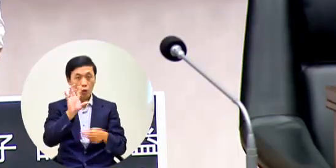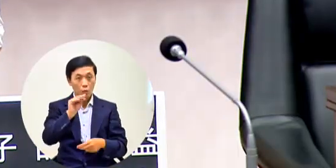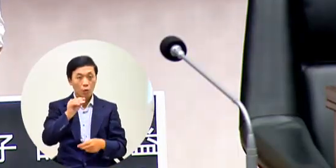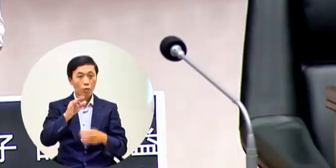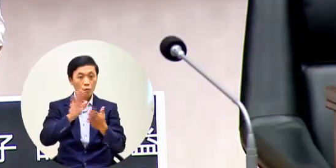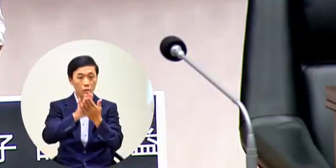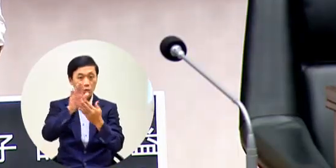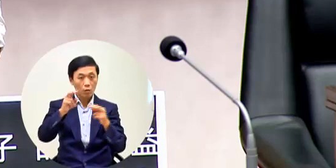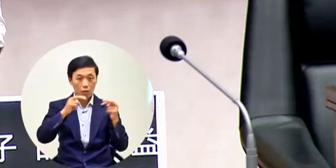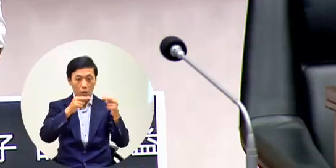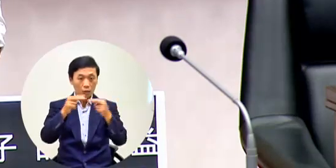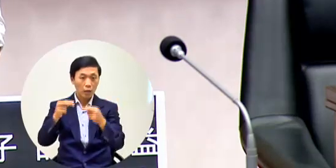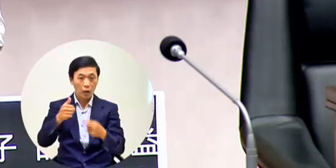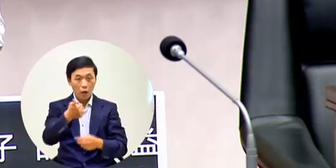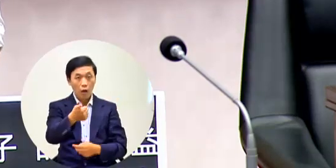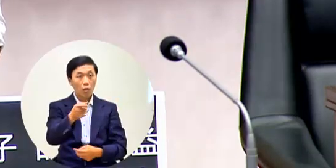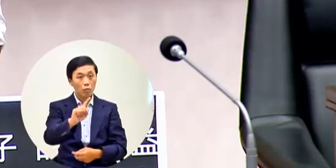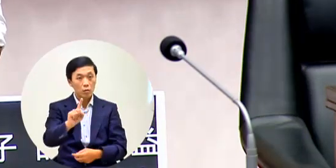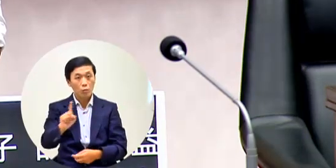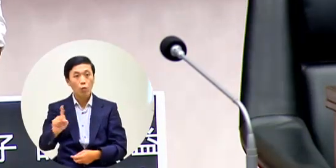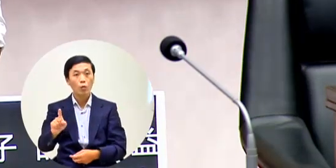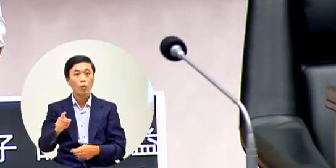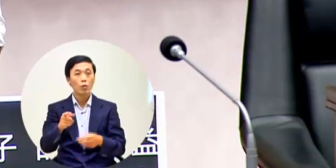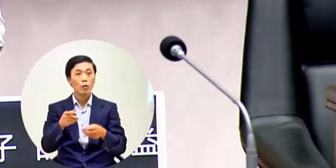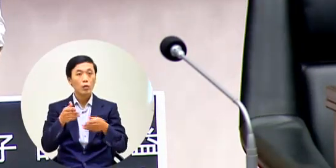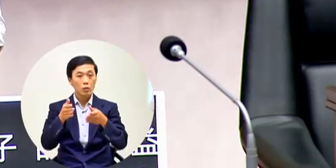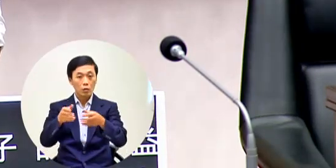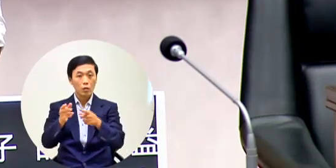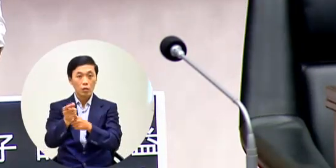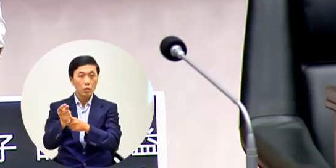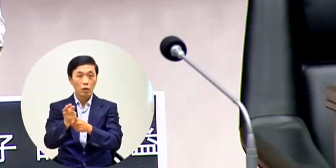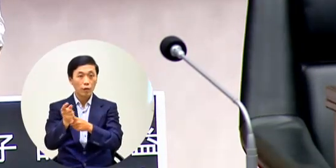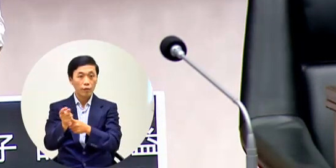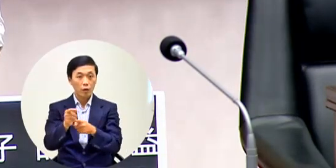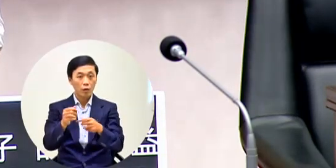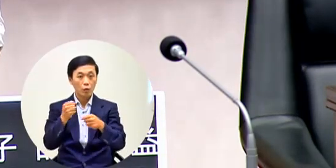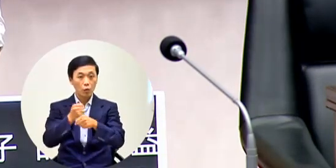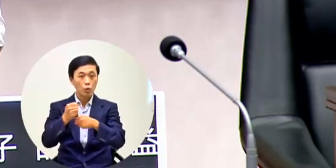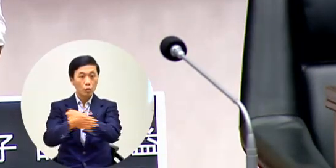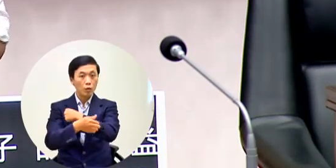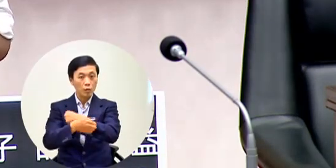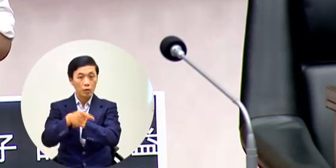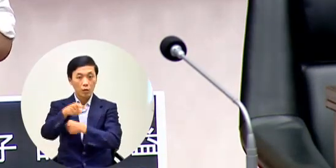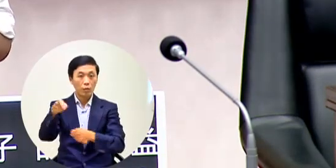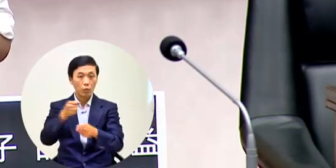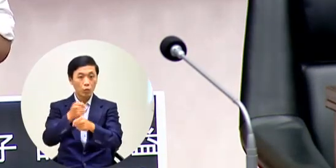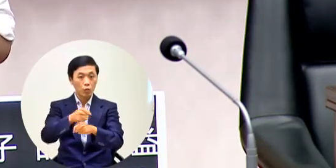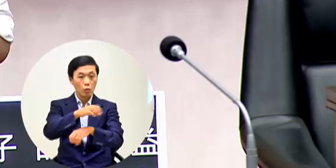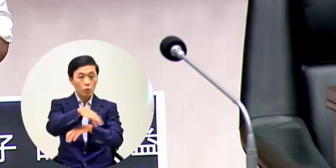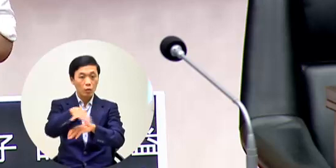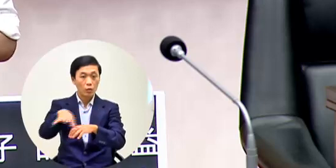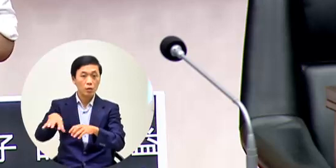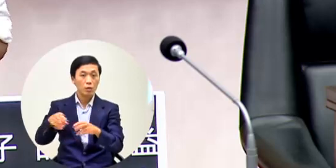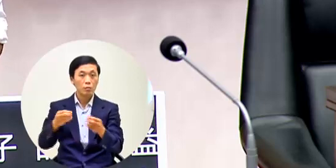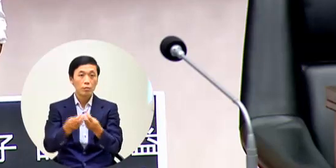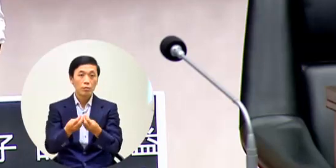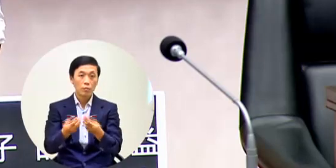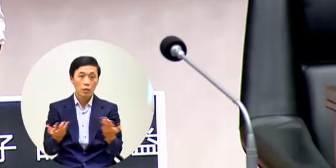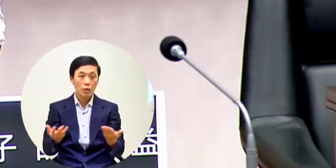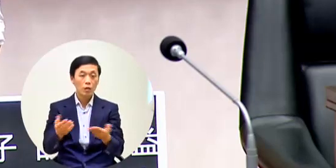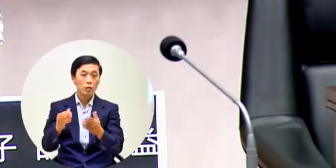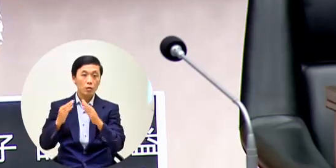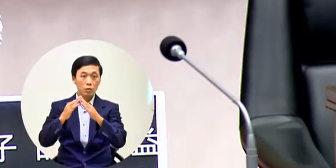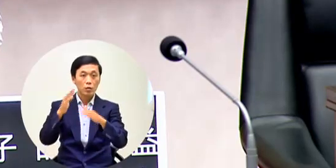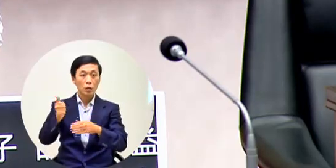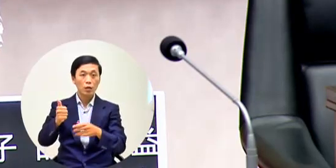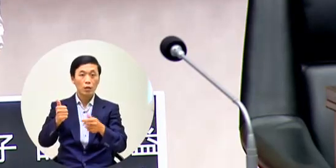么改善我们消防人员的作业环境？市长， 请